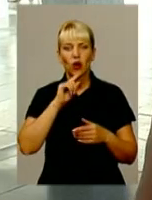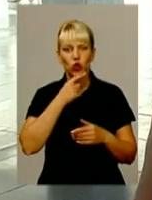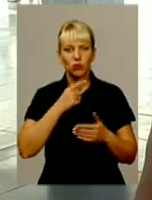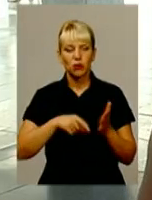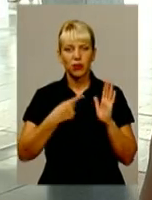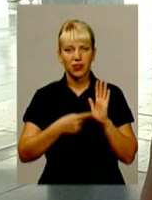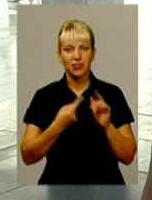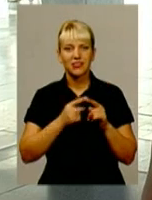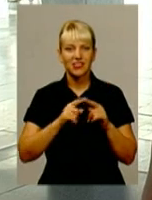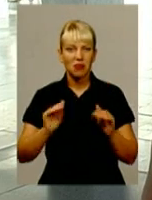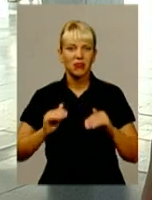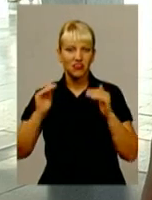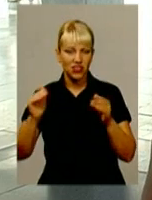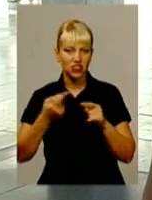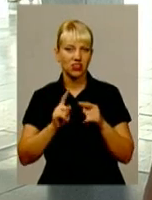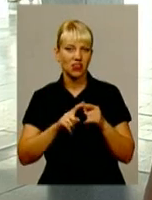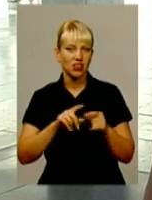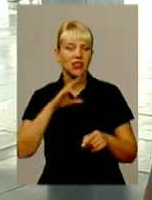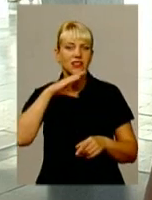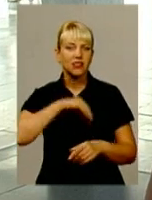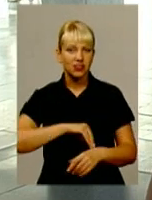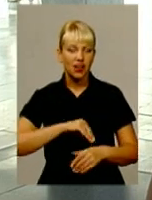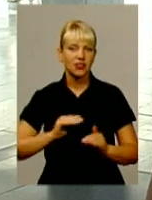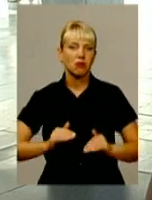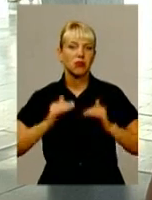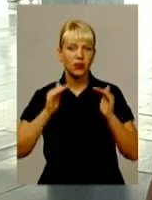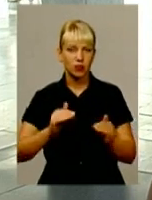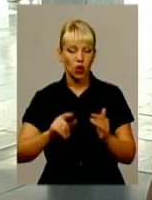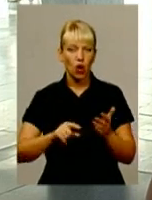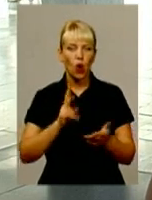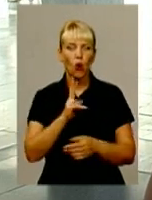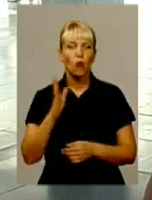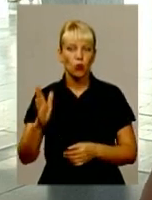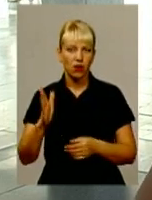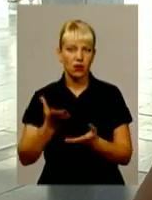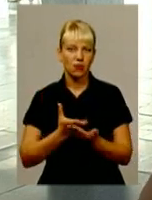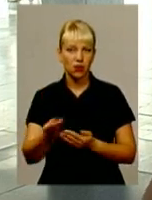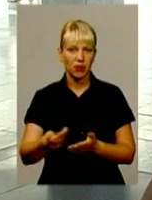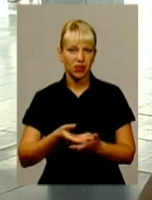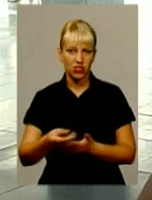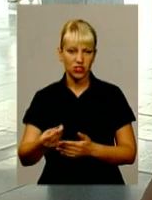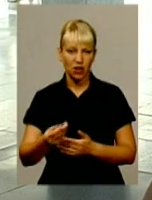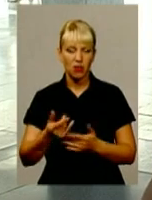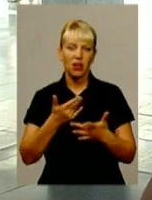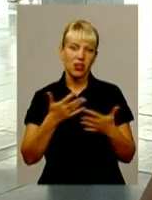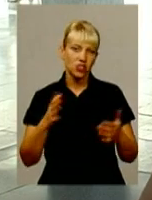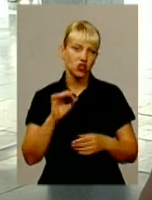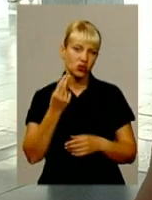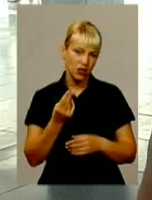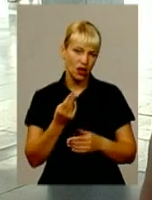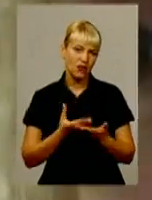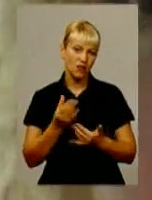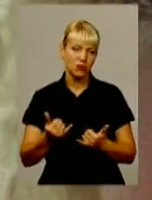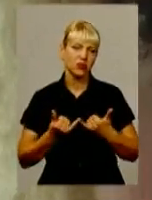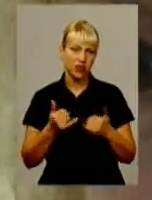однозначно з'їздиться тими підвищенням комунальних платежів і іншими соціальними викликами нашого